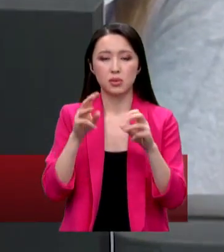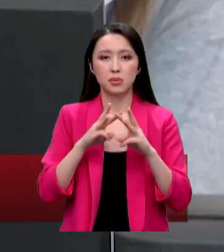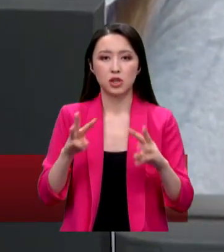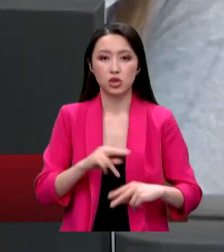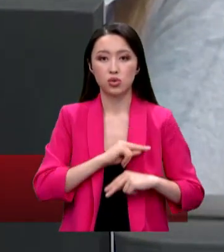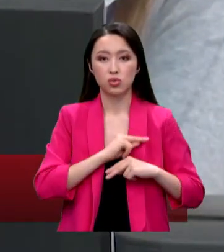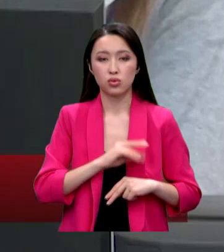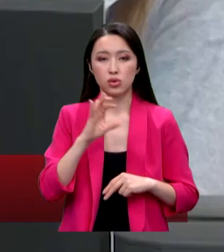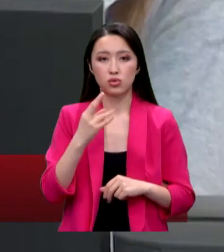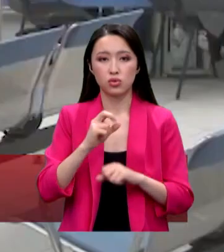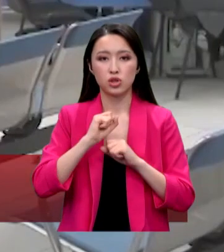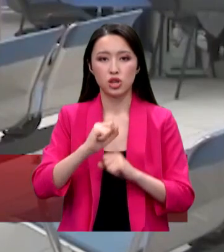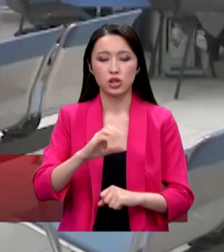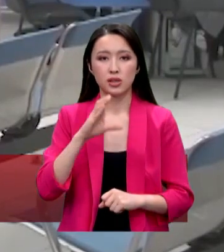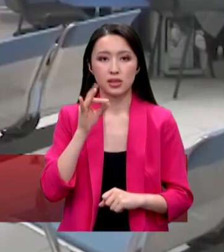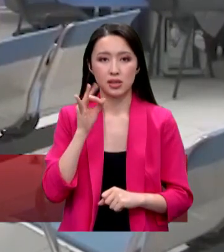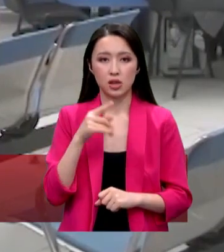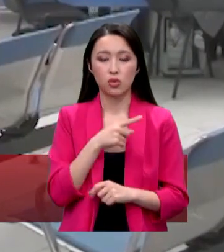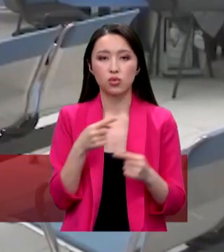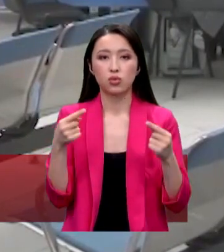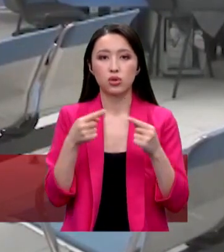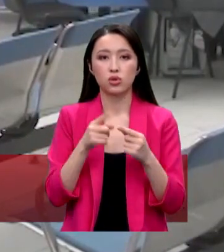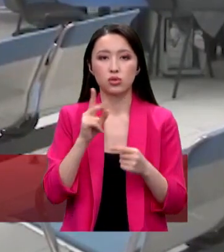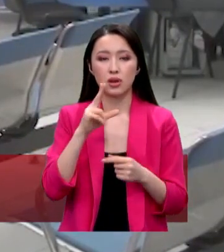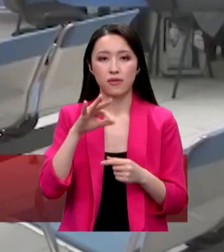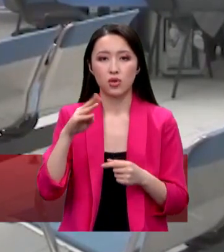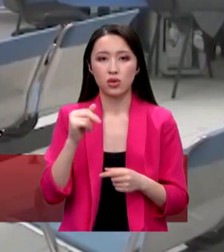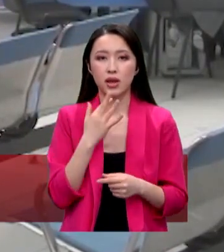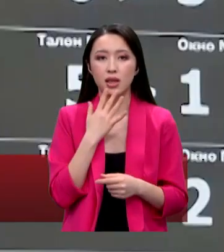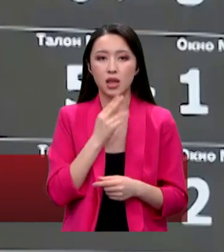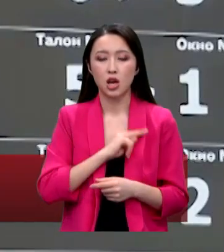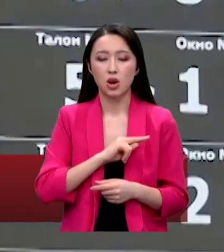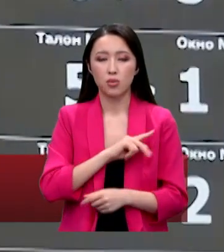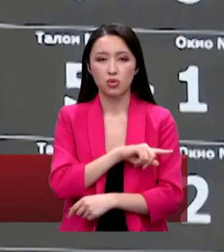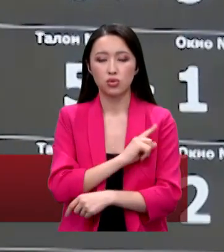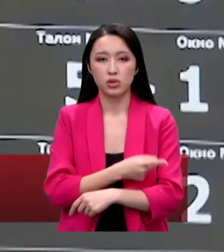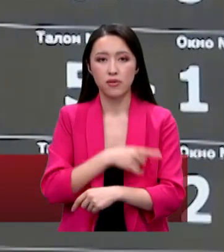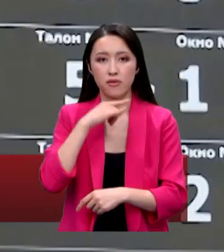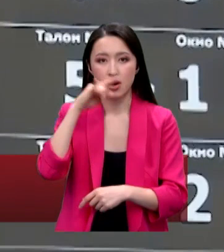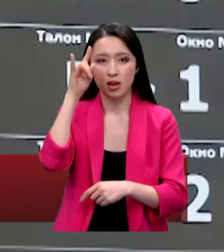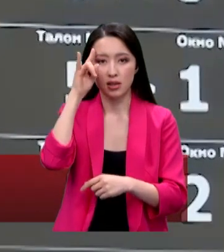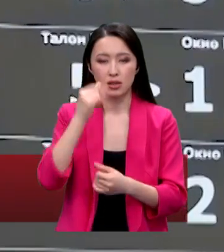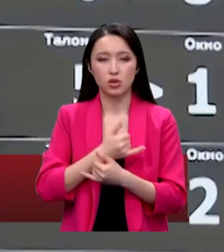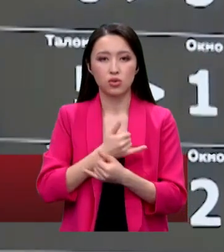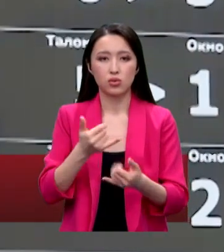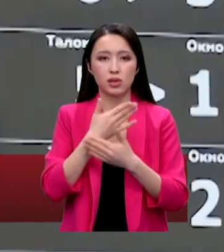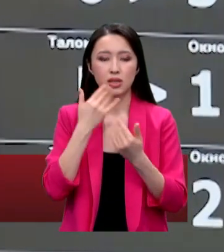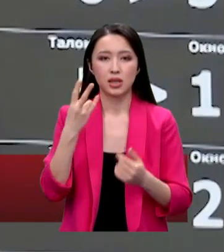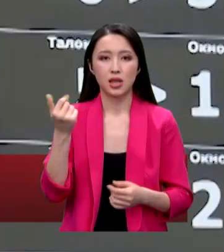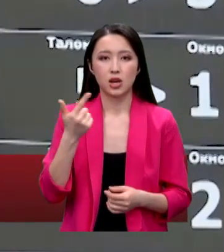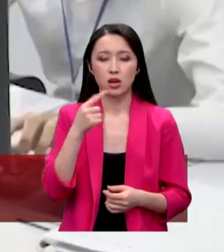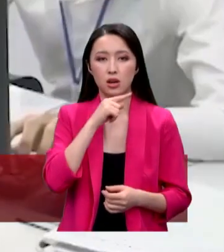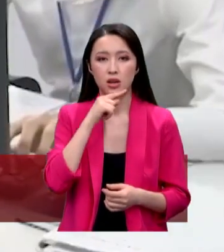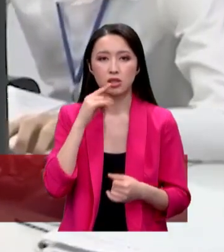защиты населения Серик Шапкенов. Он уточнил, что квота на иностранную рабочую силу в Казахстане не распространяется на граждан России